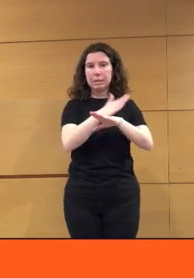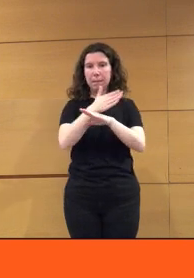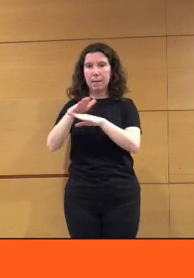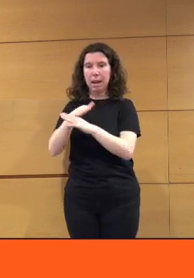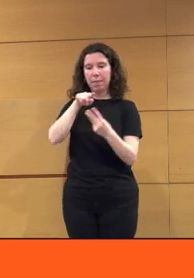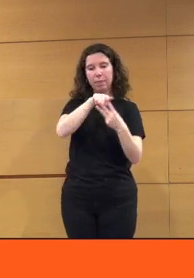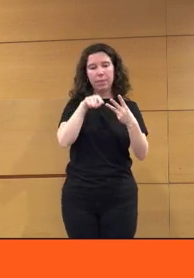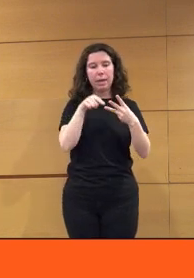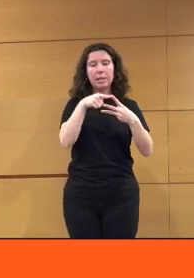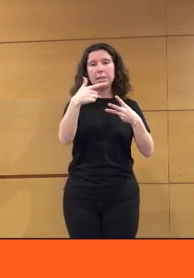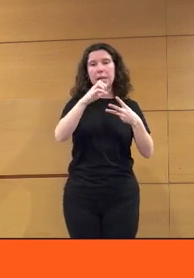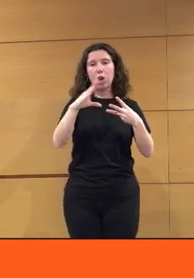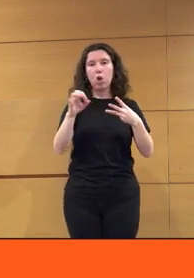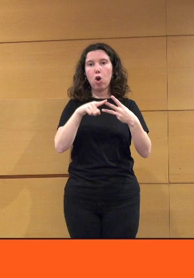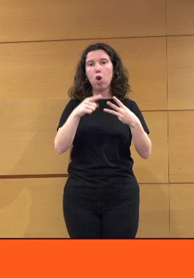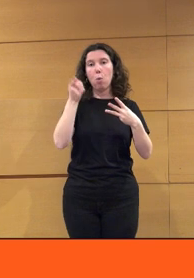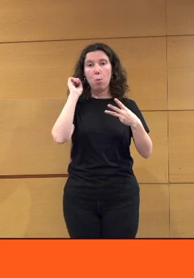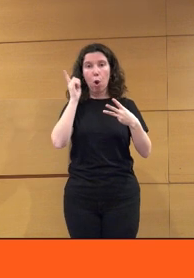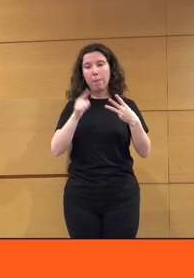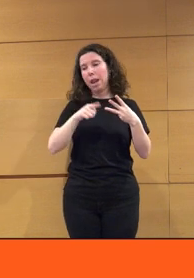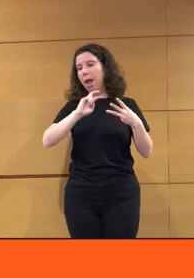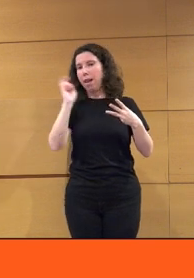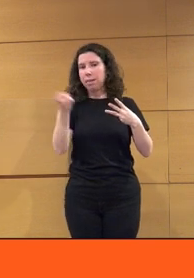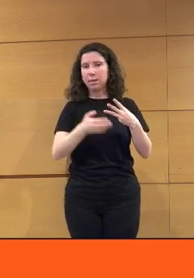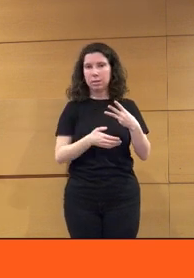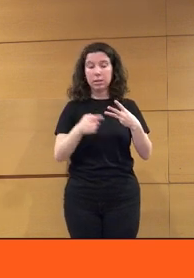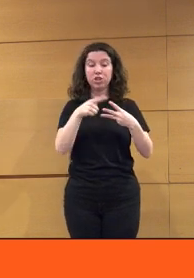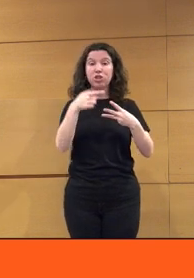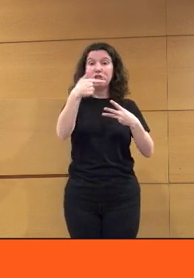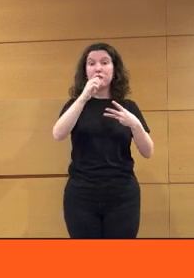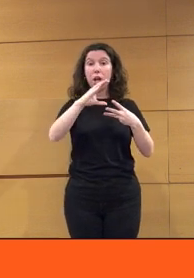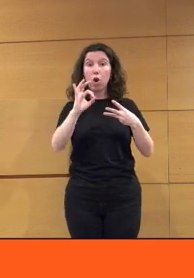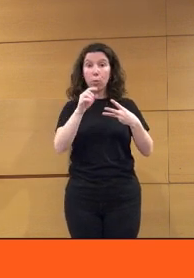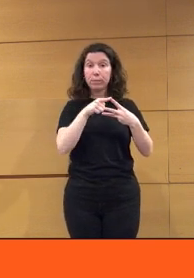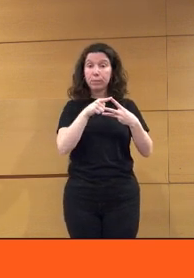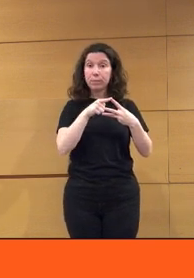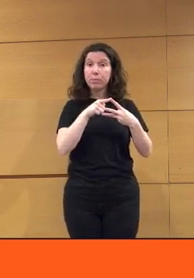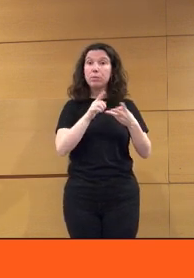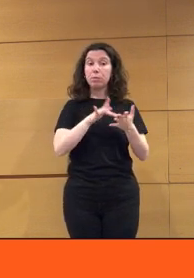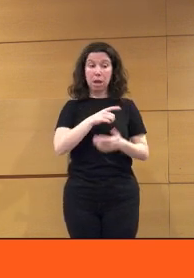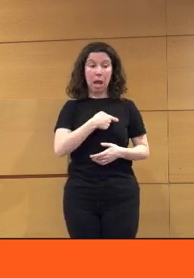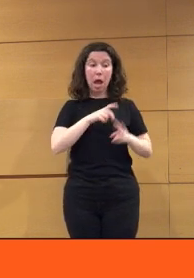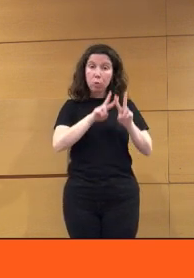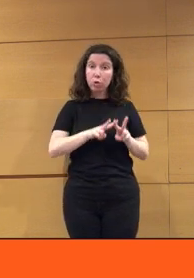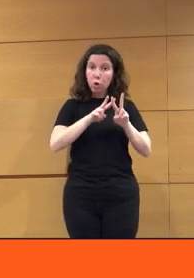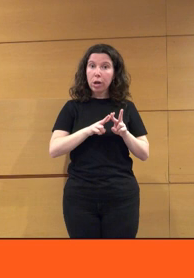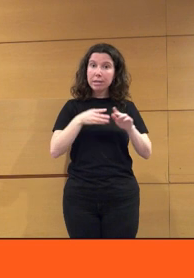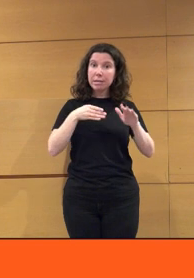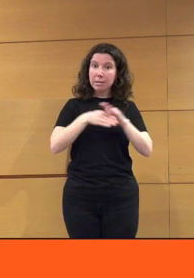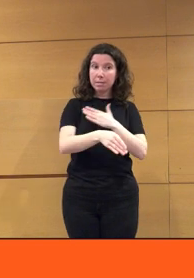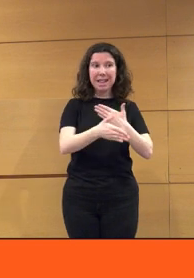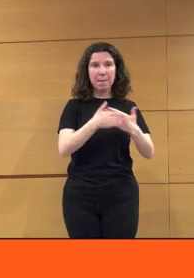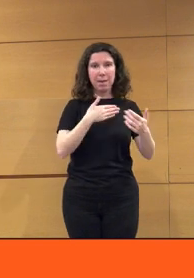GECO, aplicacions mòbils i altres. En GECO, la realització d'auditories d'accessibilitat